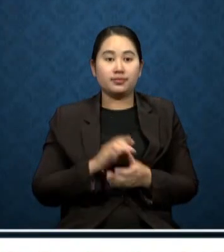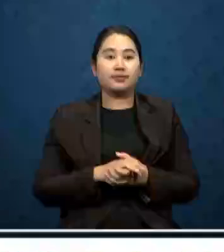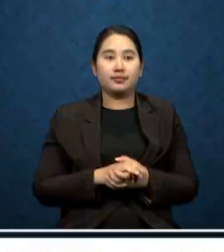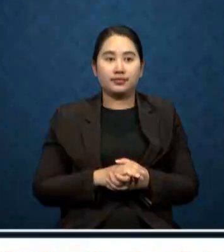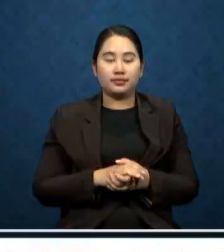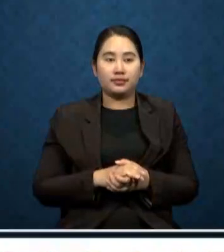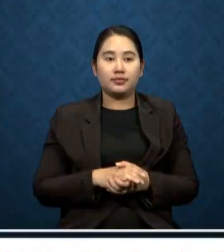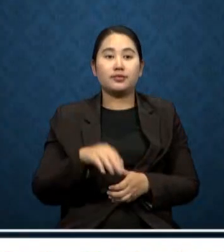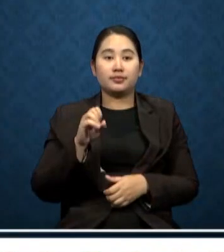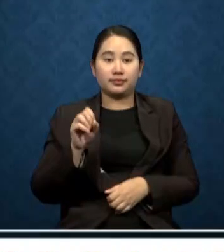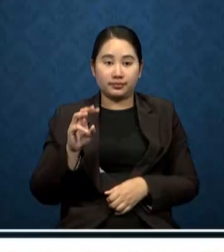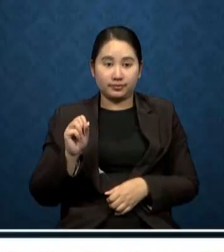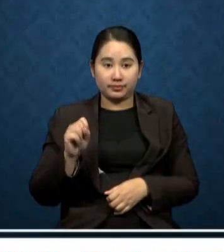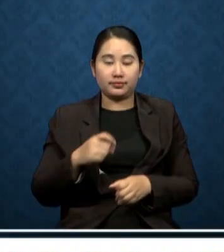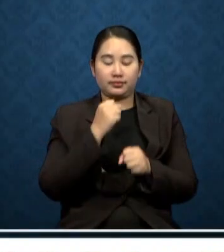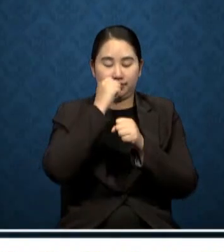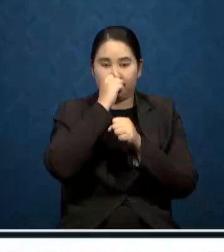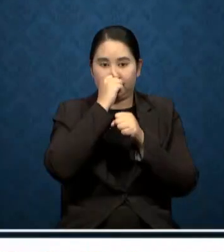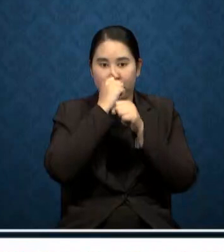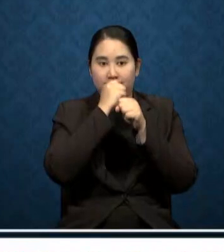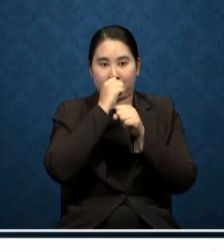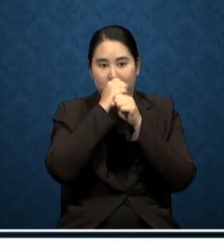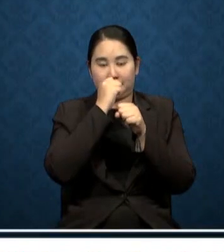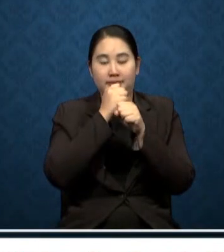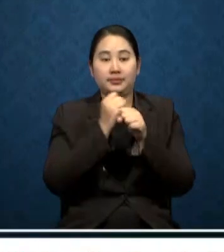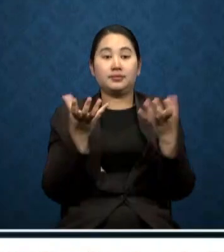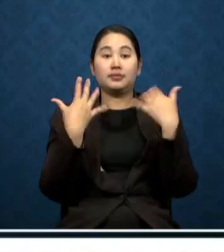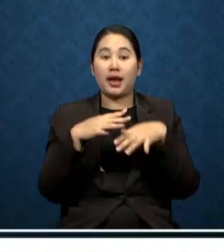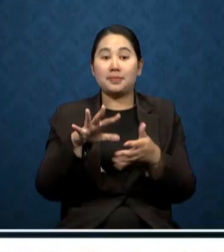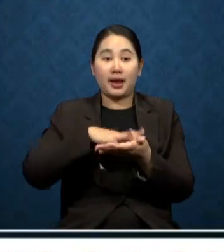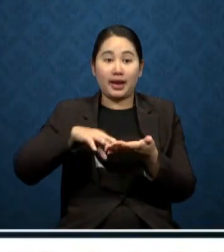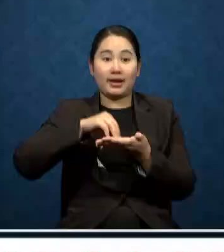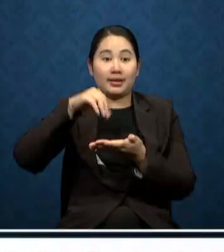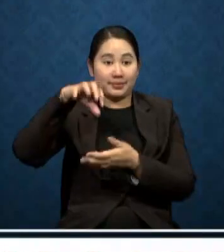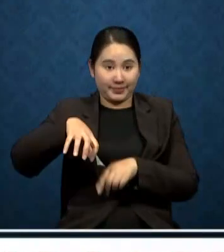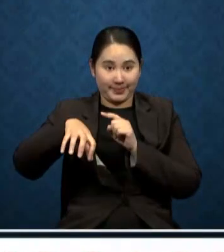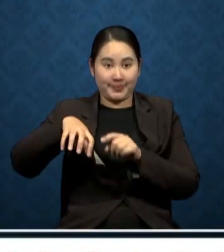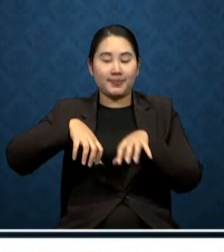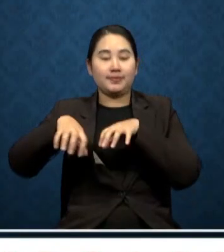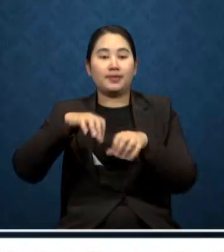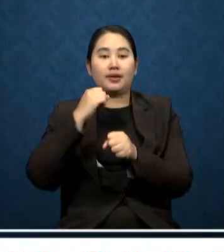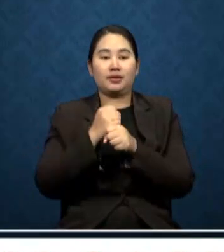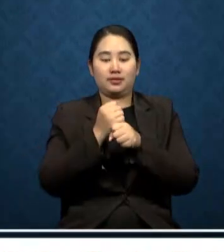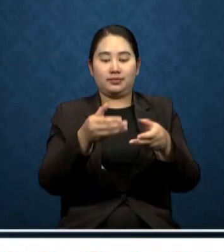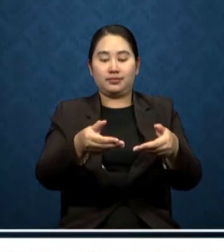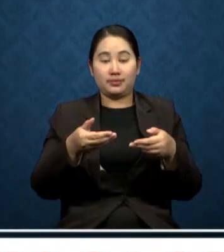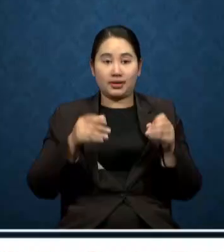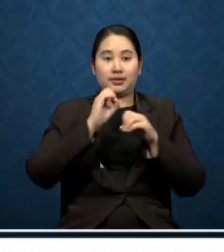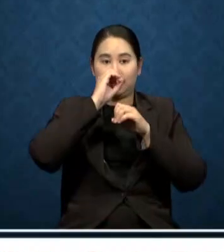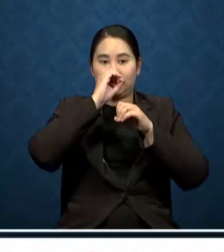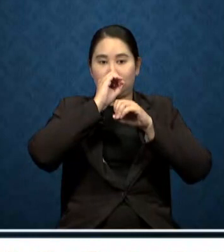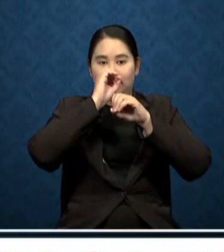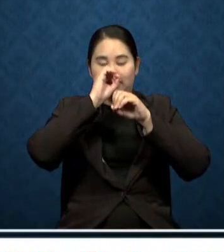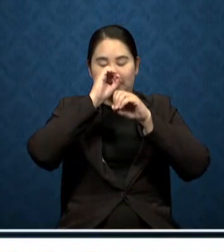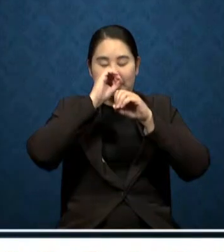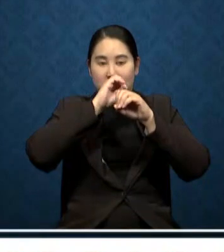at the everyday.อะไร แห่ง นึง ใการ จัดทำ เป็ รูป แบบ ที่ ชัดเจ้น ง่าย่ายต